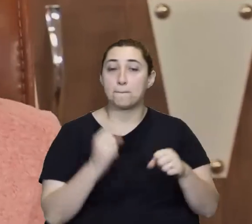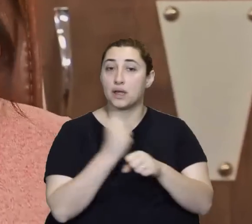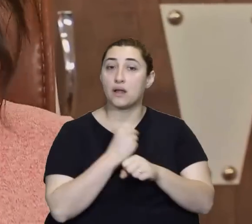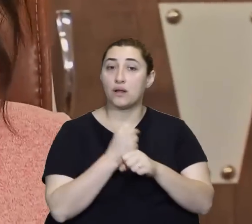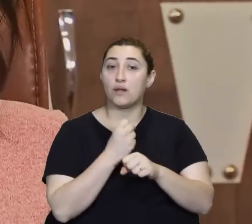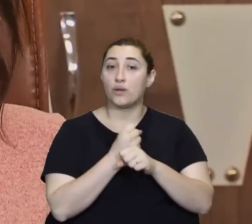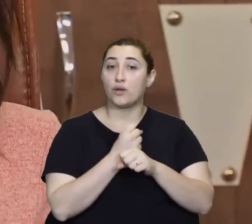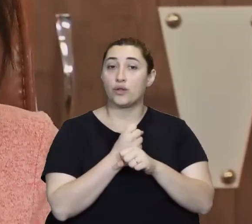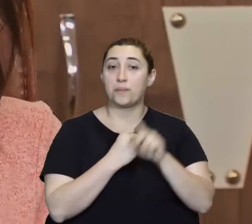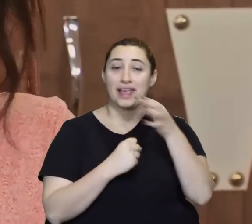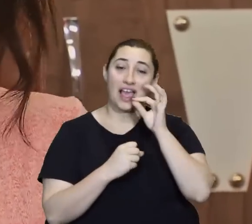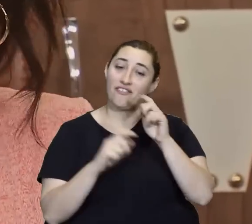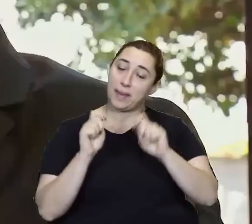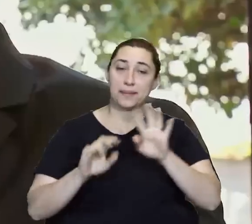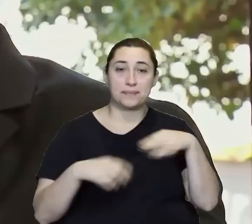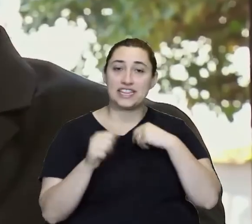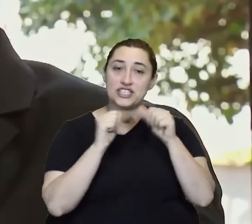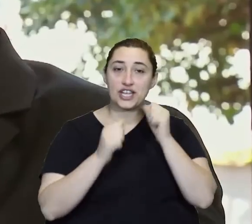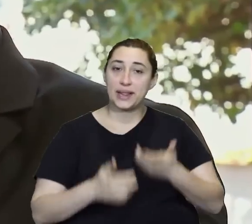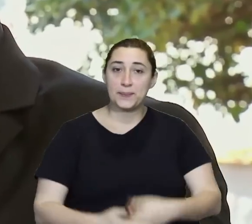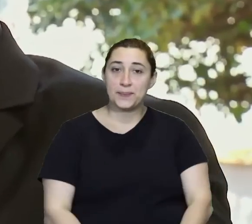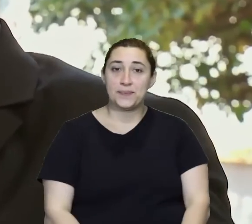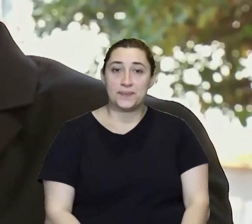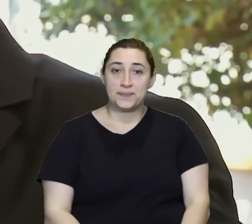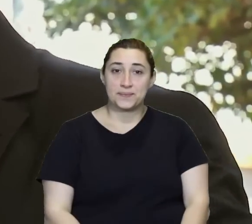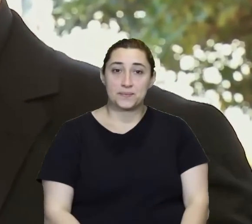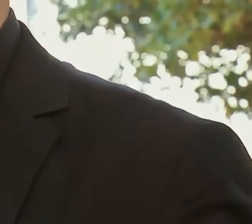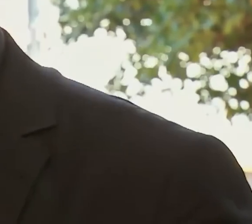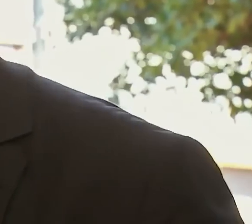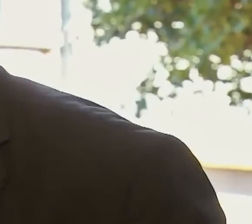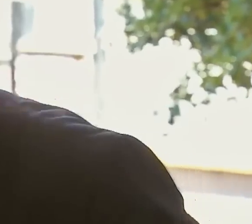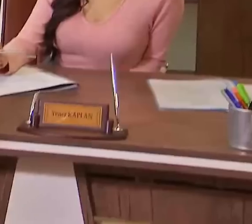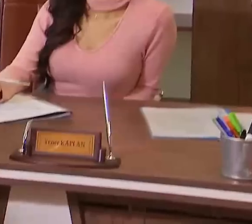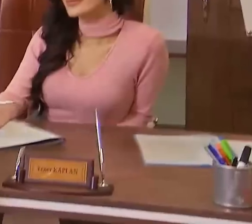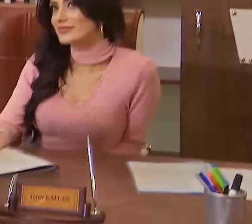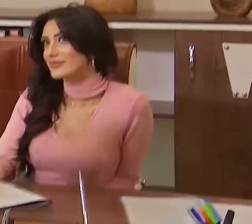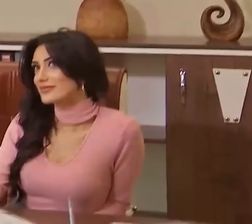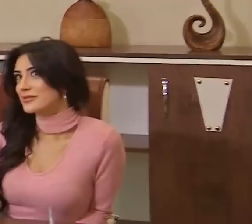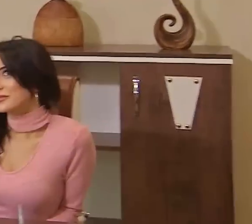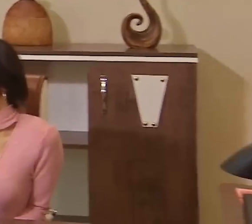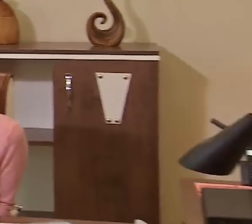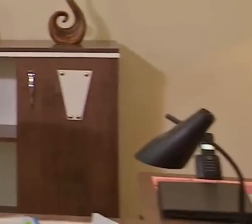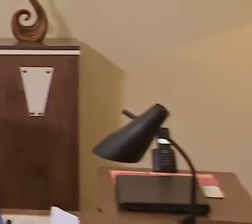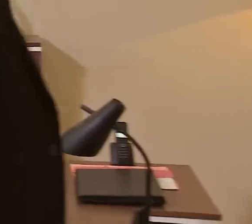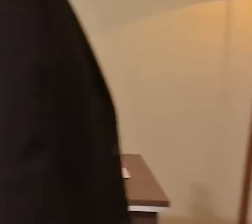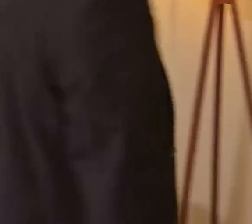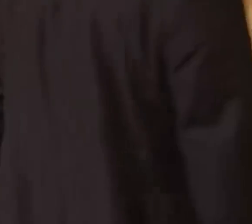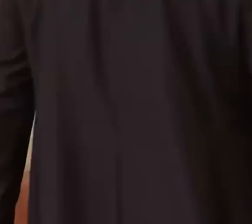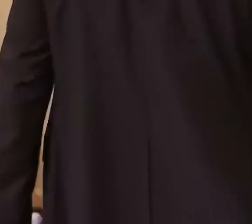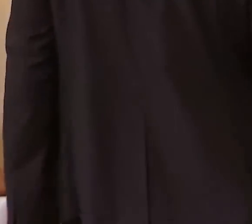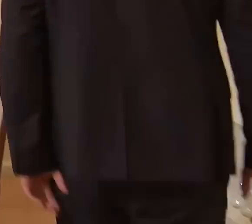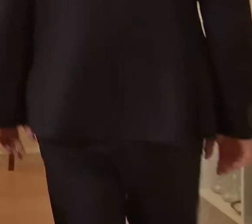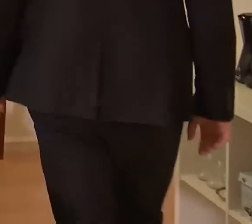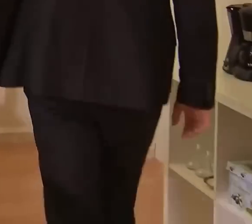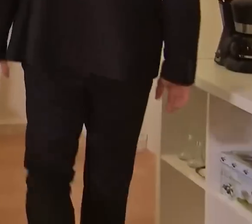Beton. Bir kahve yap da içelim. Beton yine yüz vermiyor. Soğuk ifadesiyle itiraz etmeden kalktı. Metap kutuya